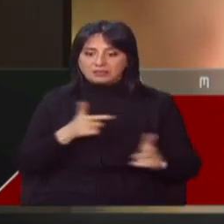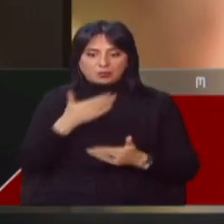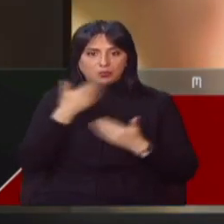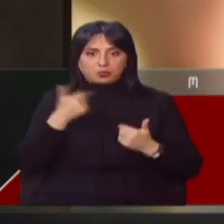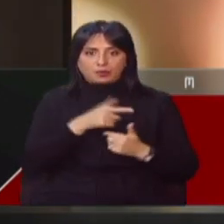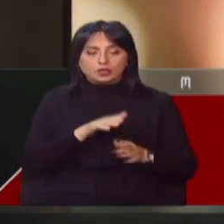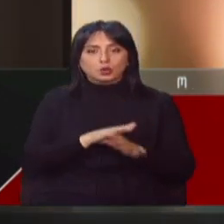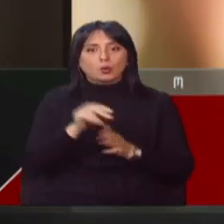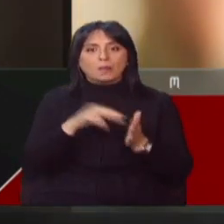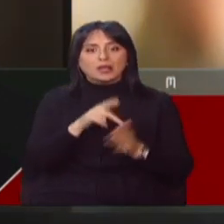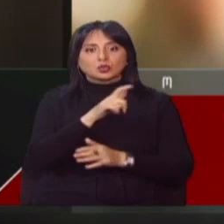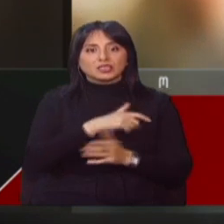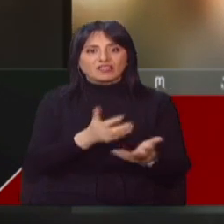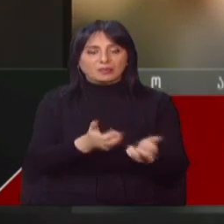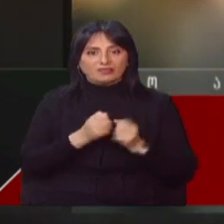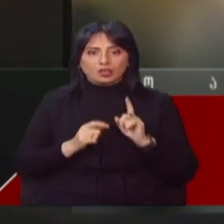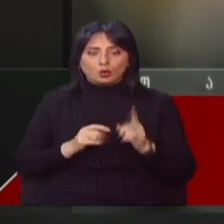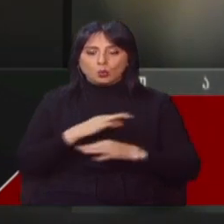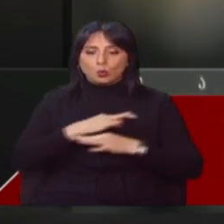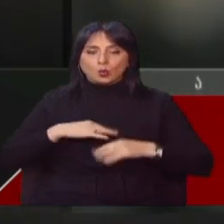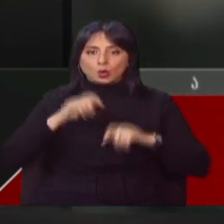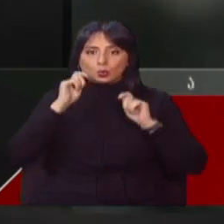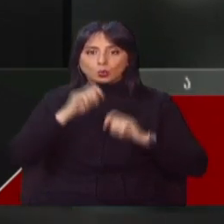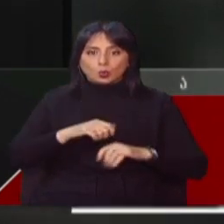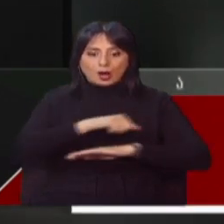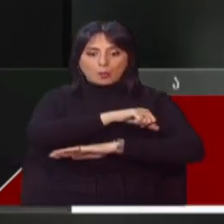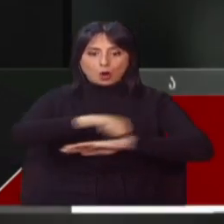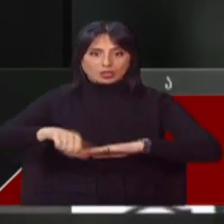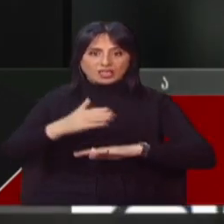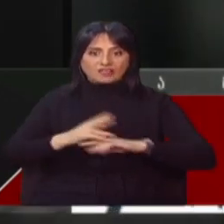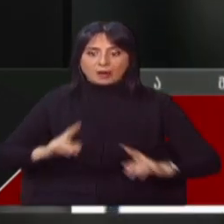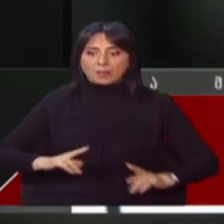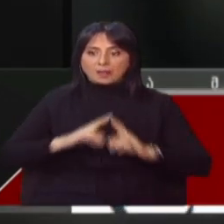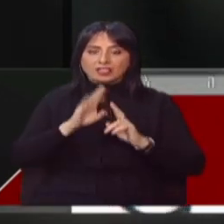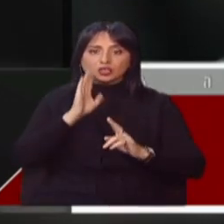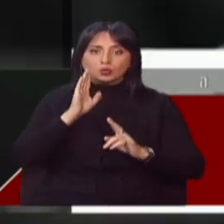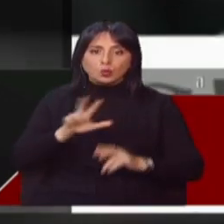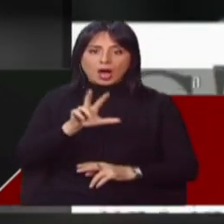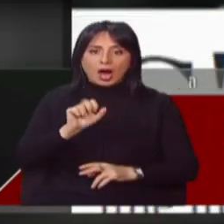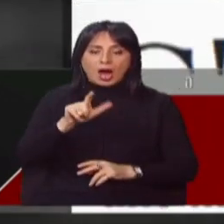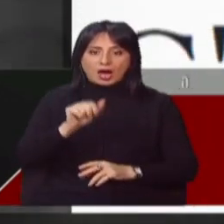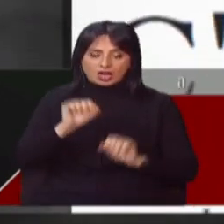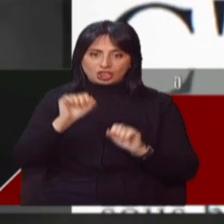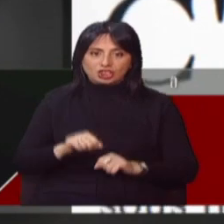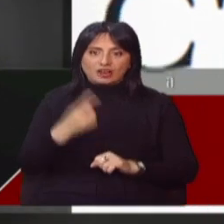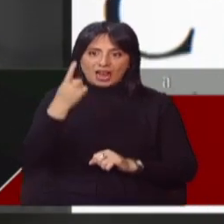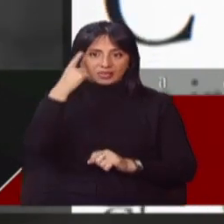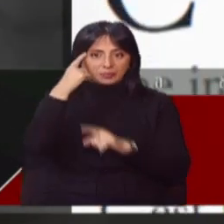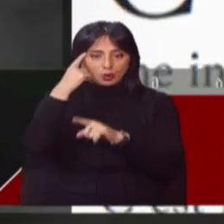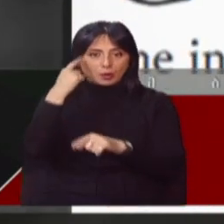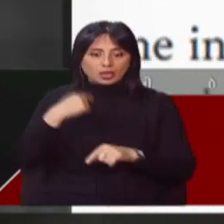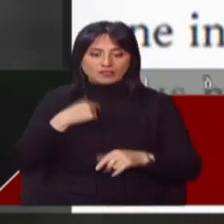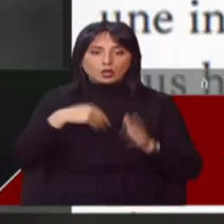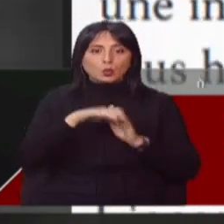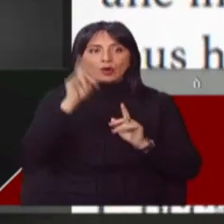რომ ისინი სრულფასოვან წევრებად მივიღოთ. უნგრეთი უკრაინის მოსაზღვრე ქვეყანა. პარიზში, ბრიუსელსა და ჰააგაში შესაძლოა ერთს ფიქრობდნენ, მაგრამ ჩვენ